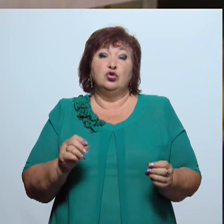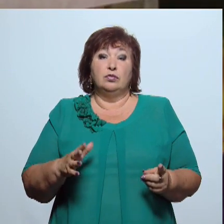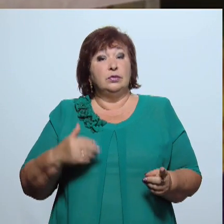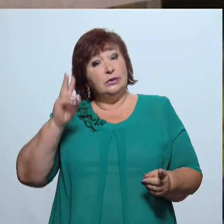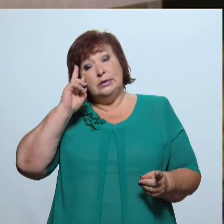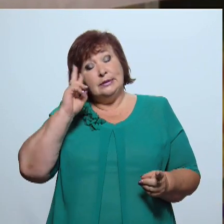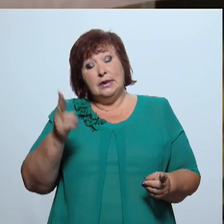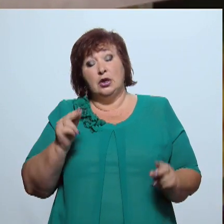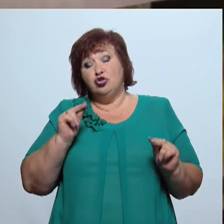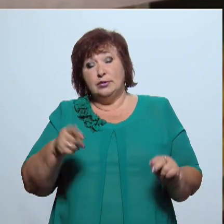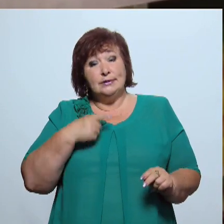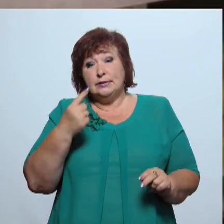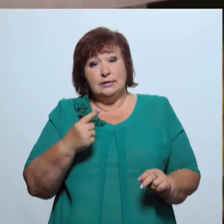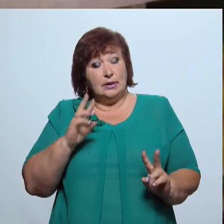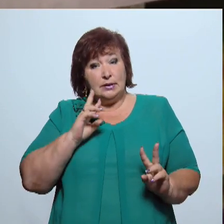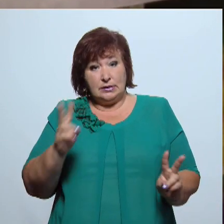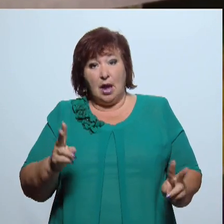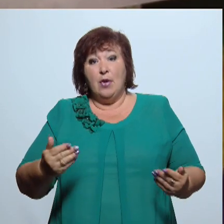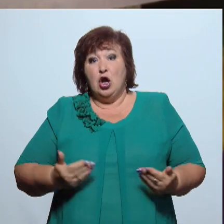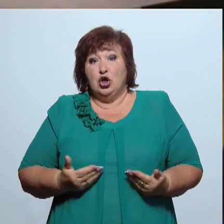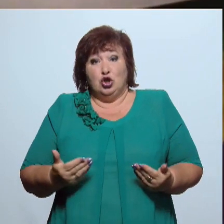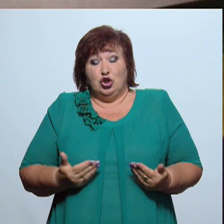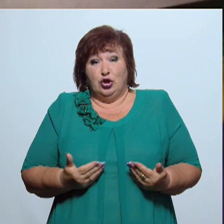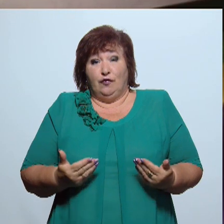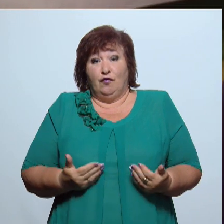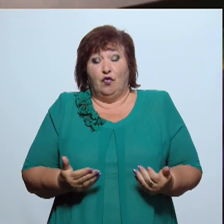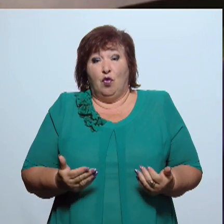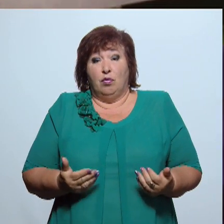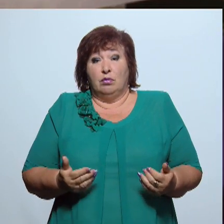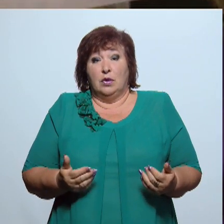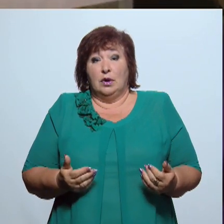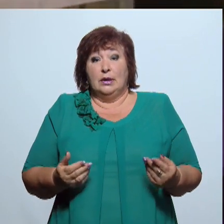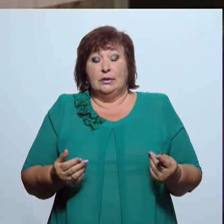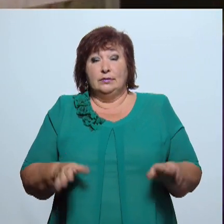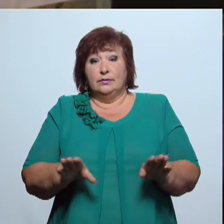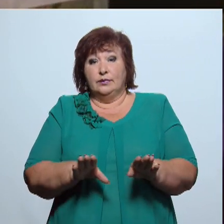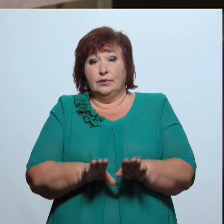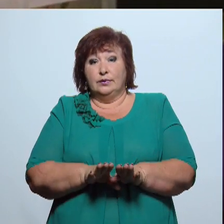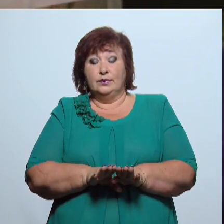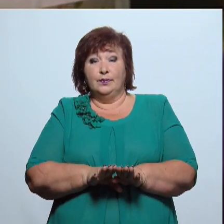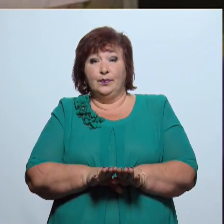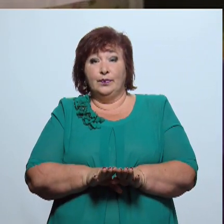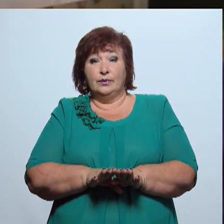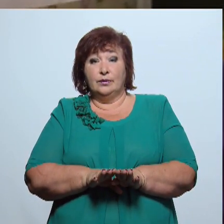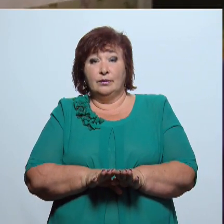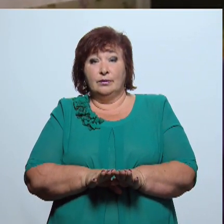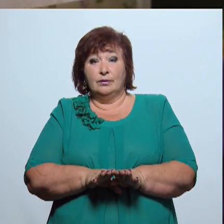Я не знаю, если честно сказать. На жилье у нас другое, денег нет, средств нет. Не